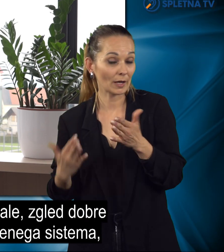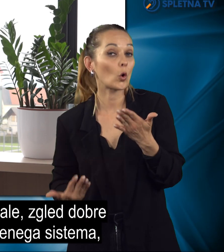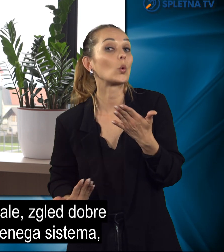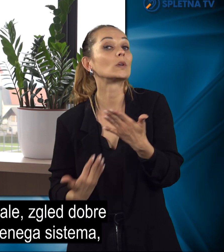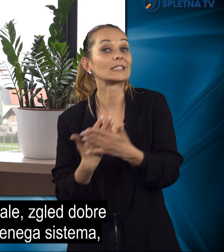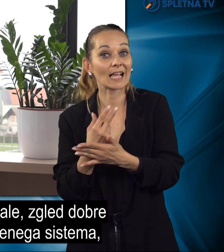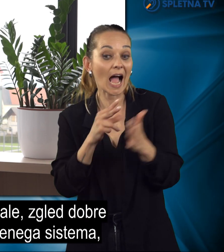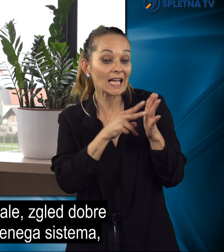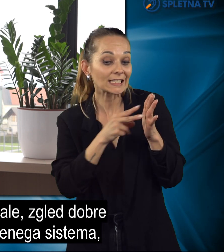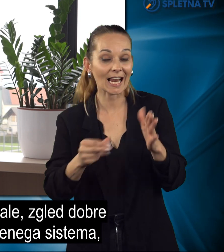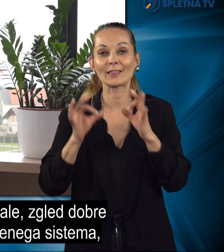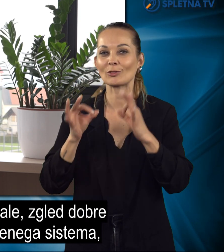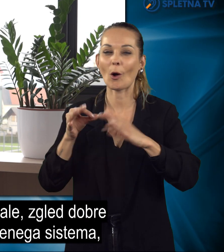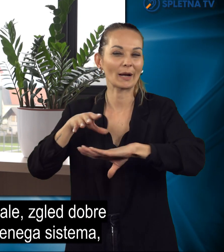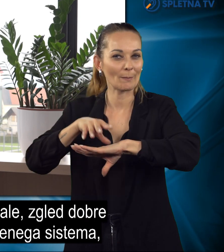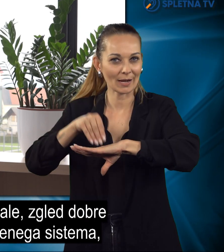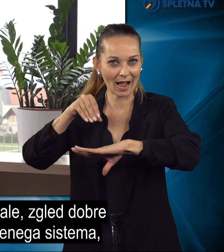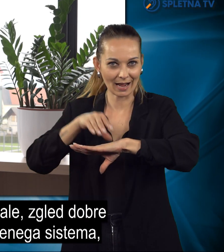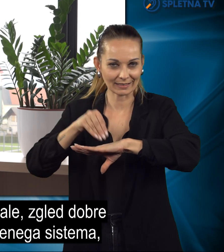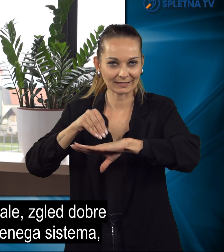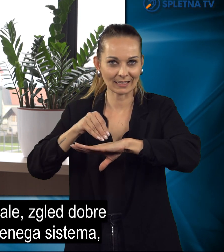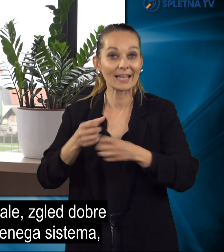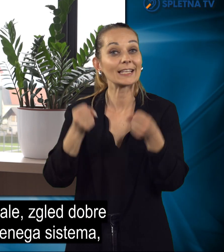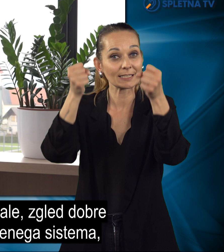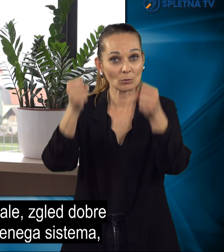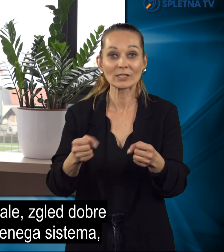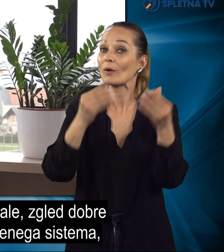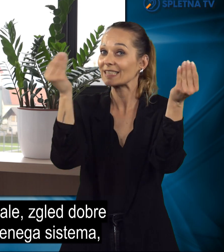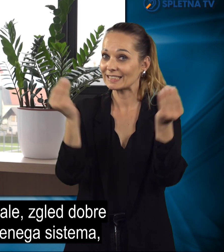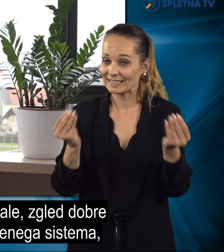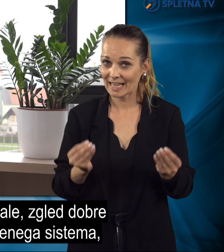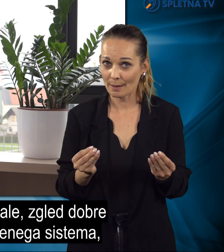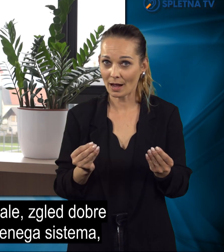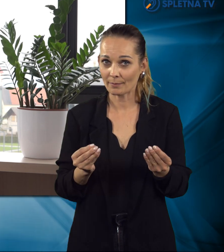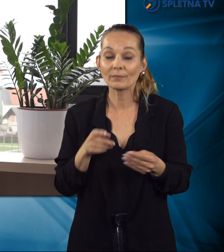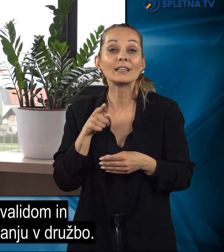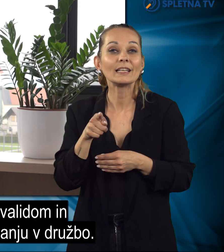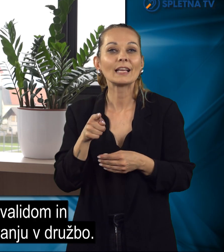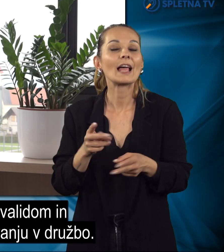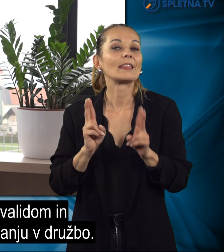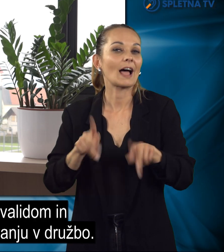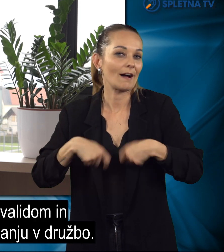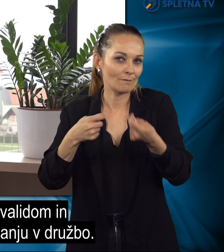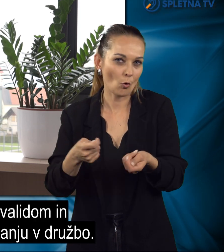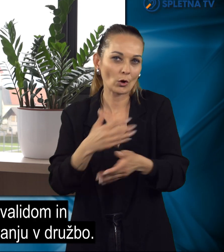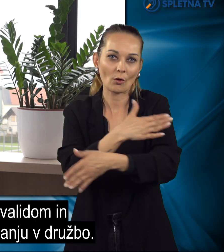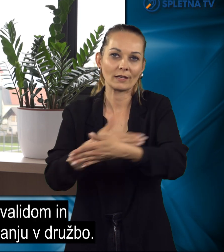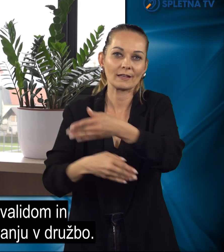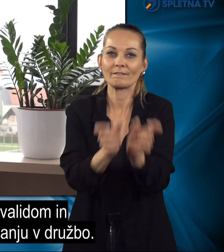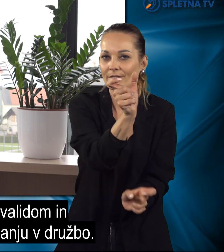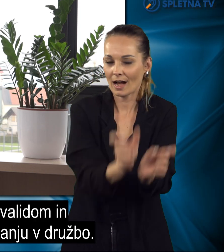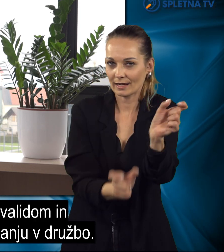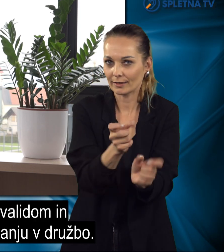vpeljale, za zgled dobre prakse in vzpostavljenega sistema, ki je na